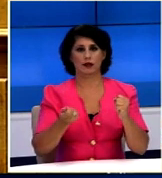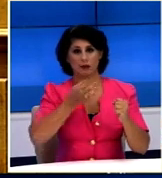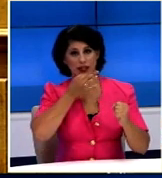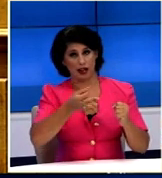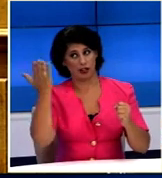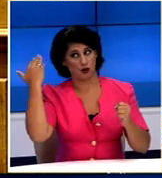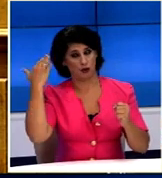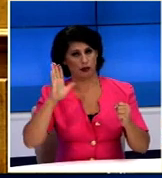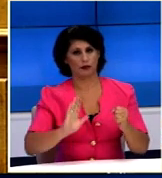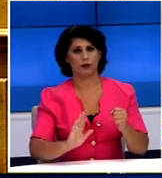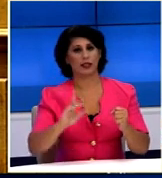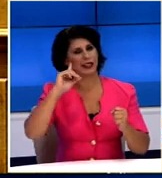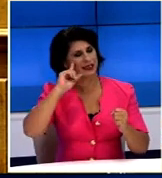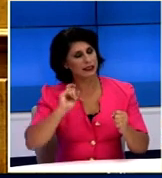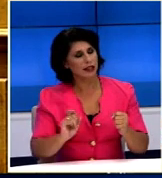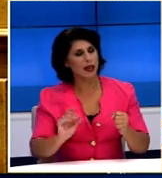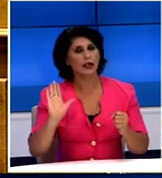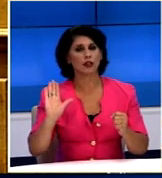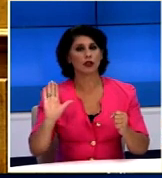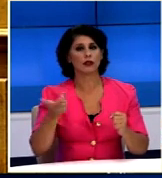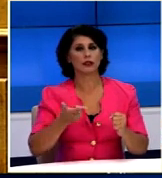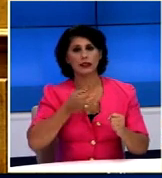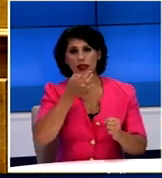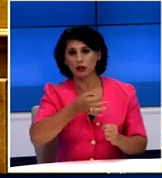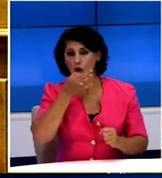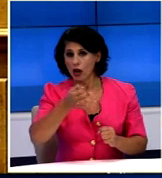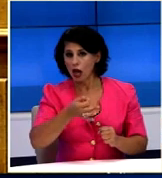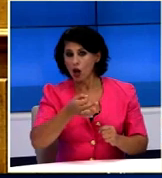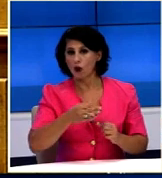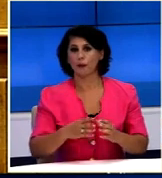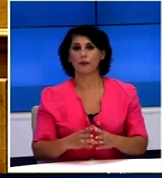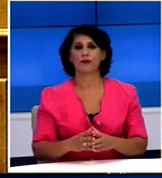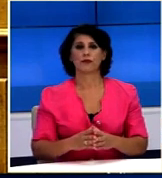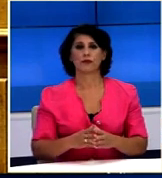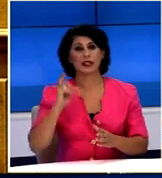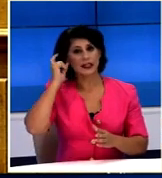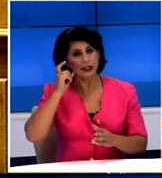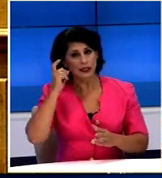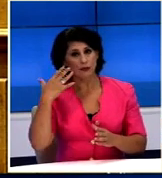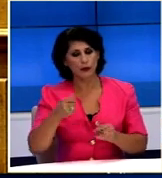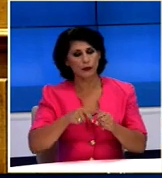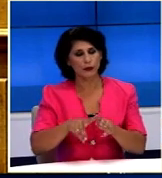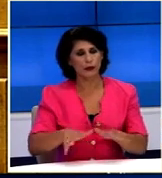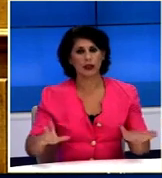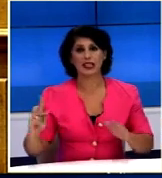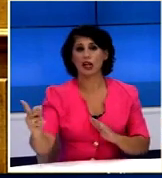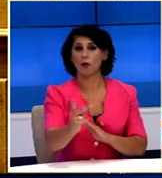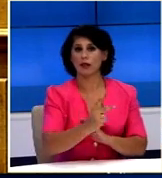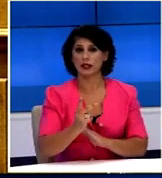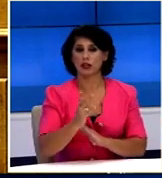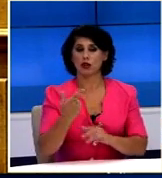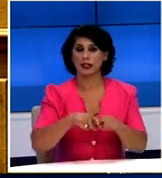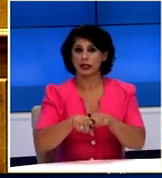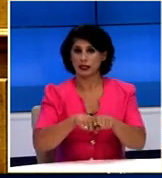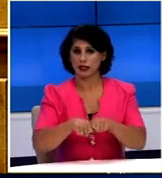προέτρεπε. Ξέρετε ότι αναφέρομαι στη σκέψη που έχετε διαρρεύσει, την έχετε κοινοποιήσει όσον